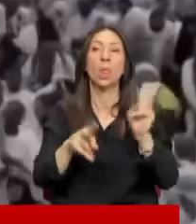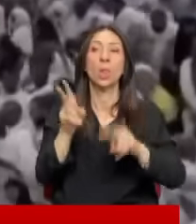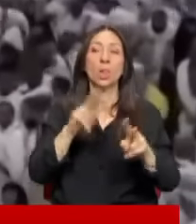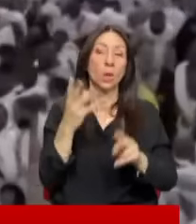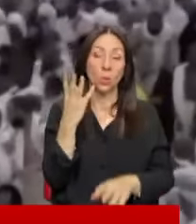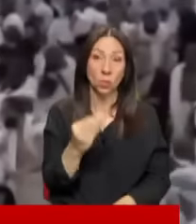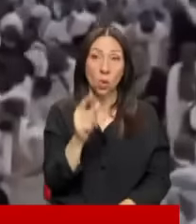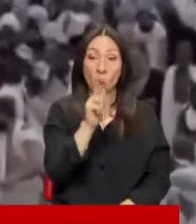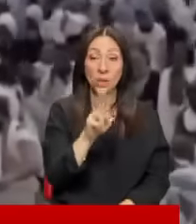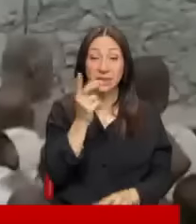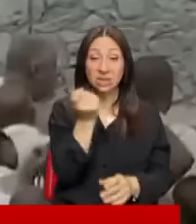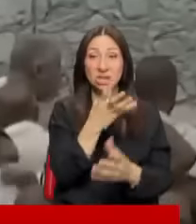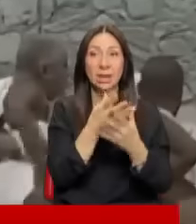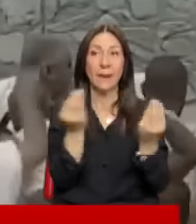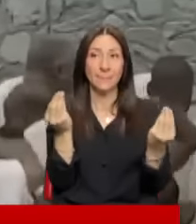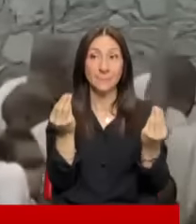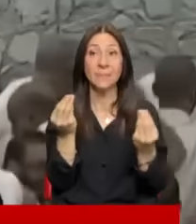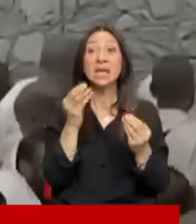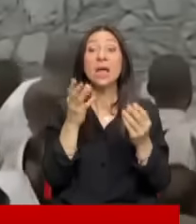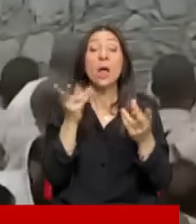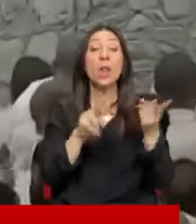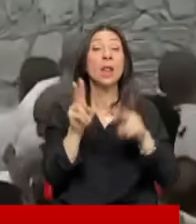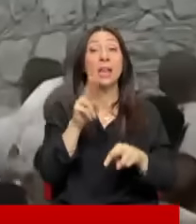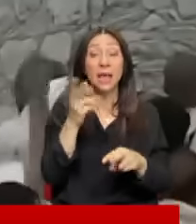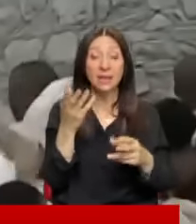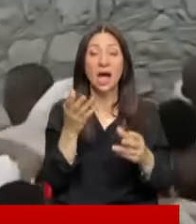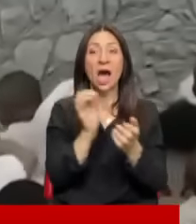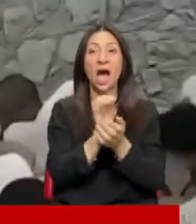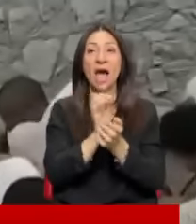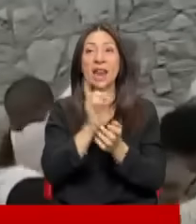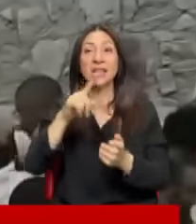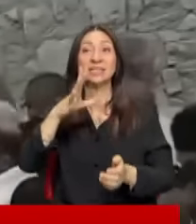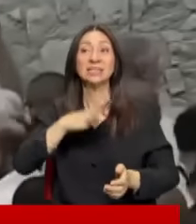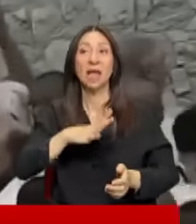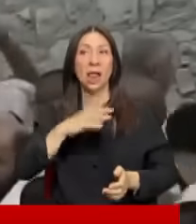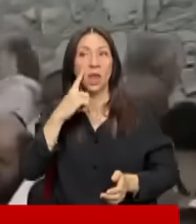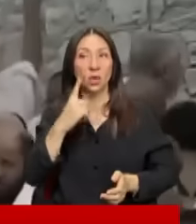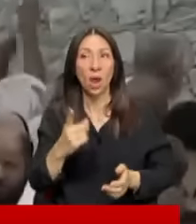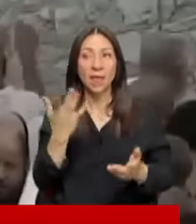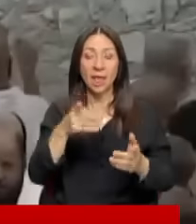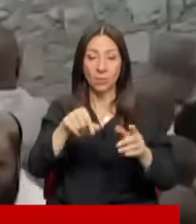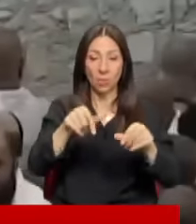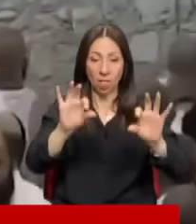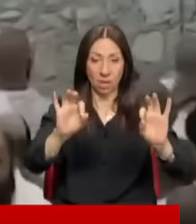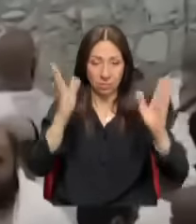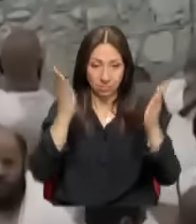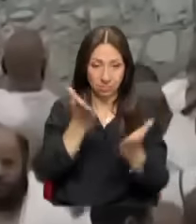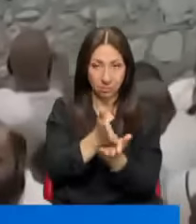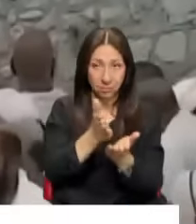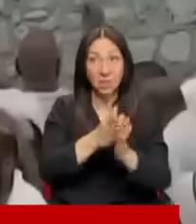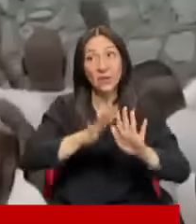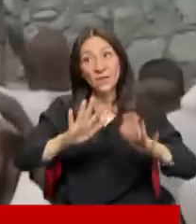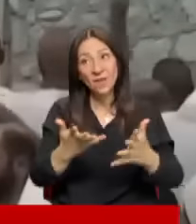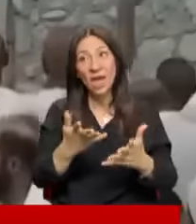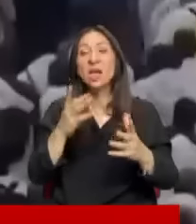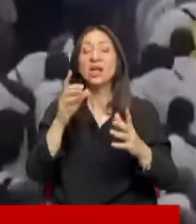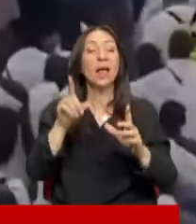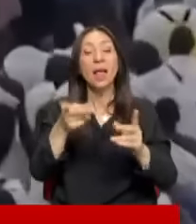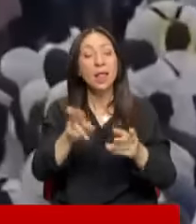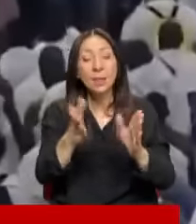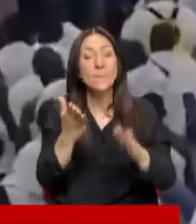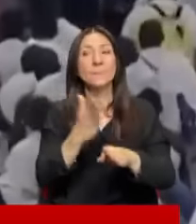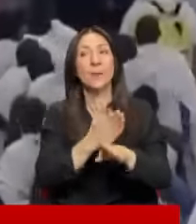yitirdi. 17 kişi ise kayıp. Yaşamını yitirenler ailelerinin isteklerine göre ya kutsal topraklarda defnedilecek ya da